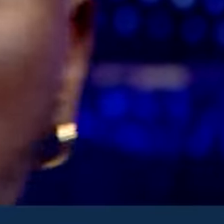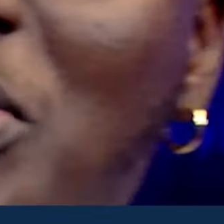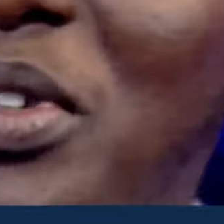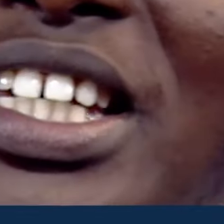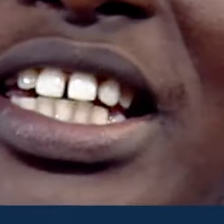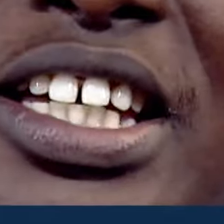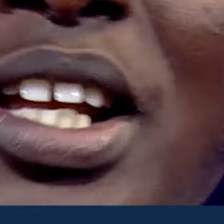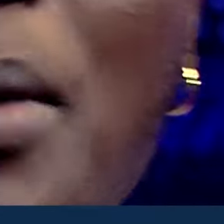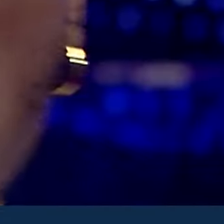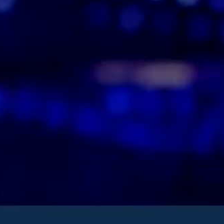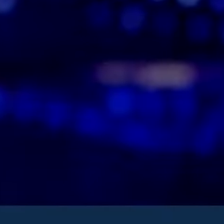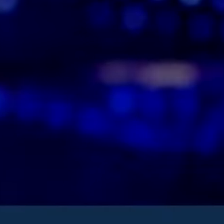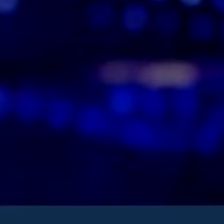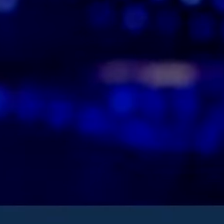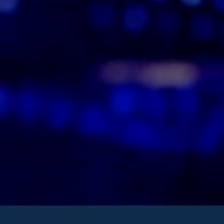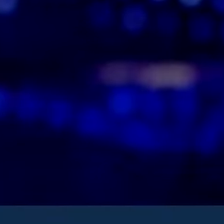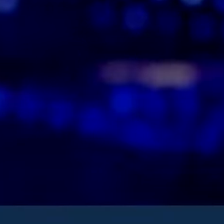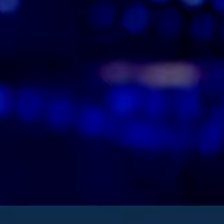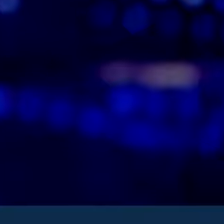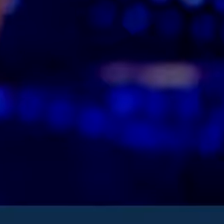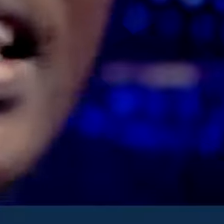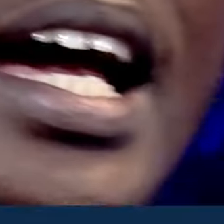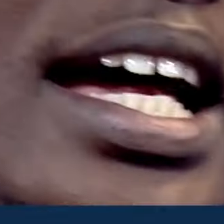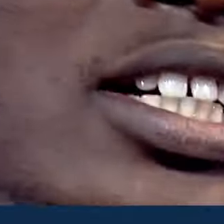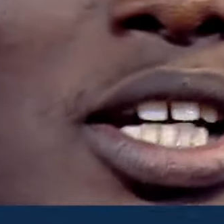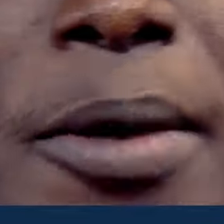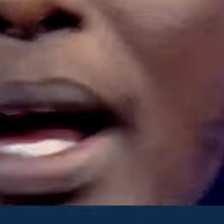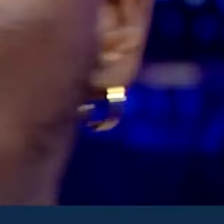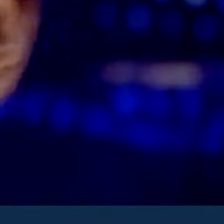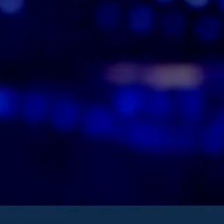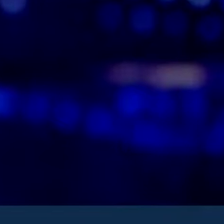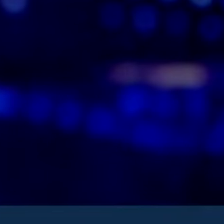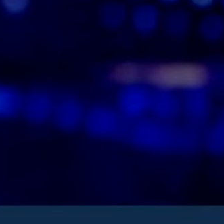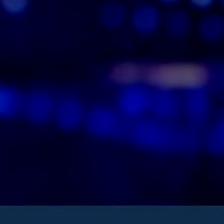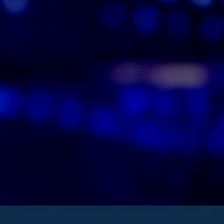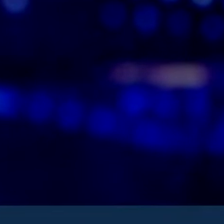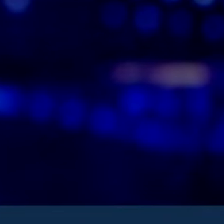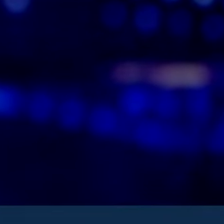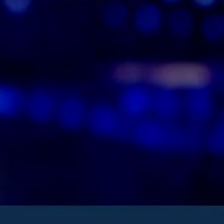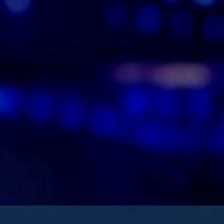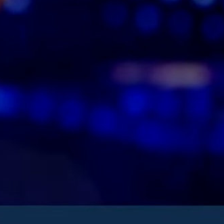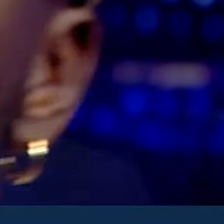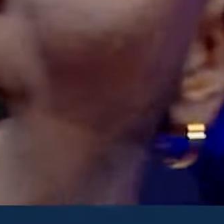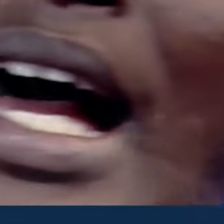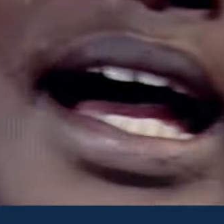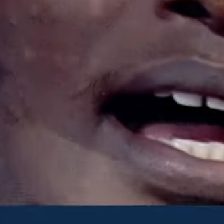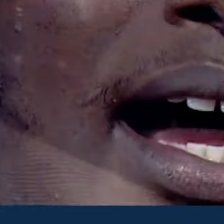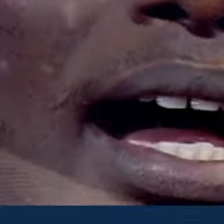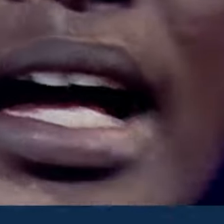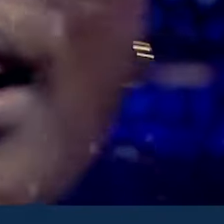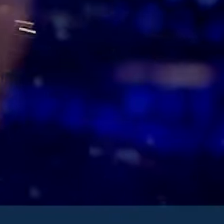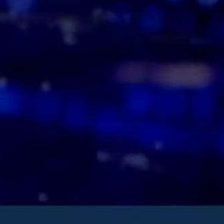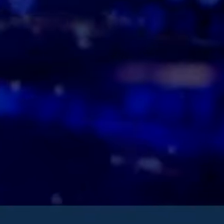ni mubyine baby girl you make me dance baby girl you make me